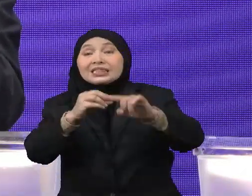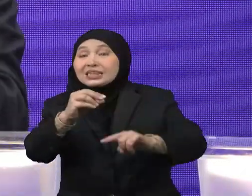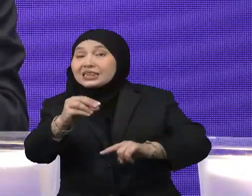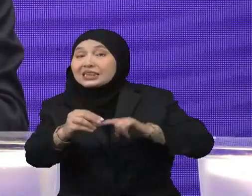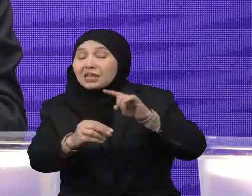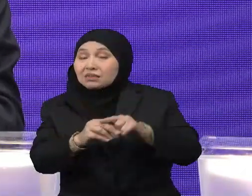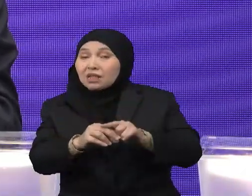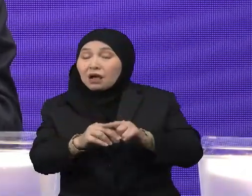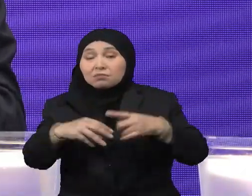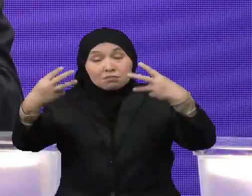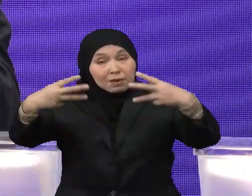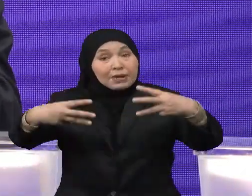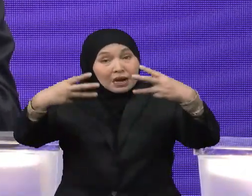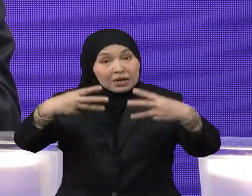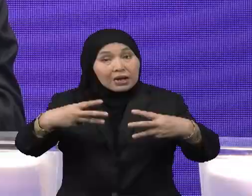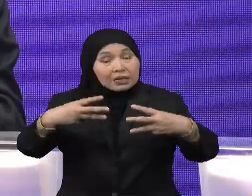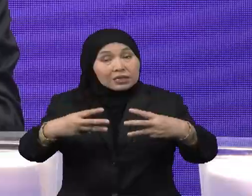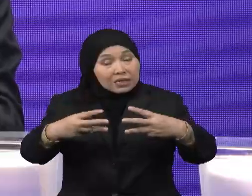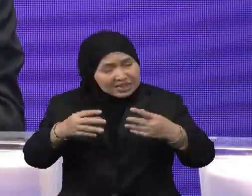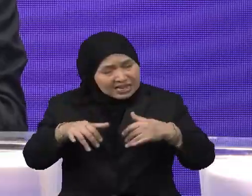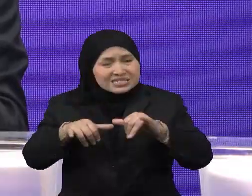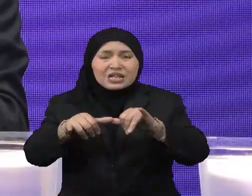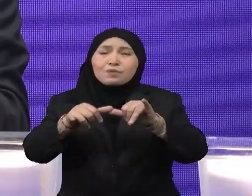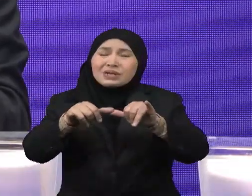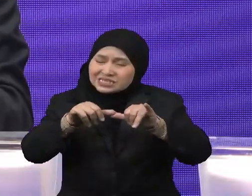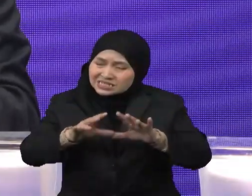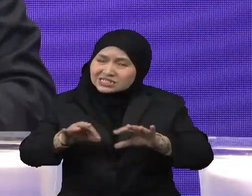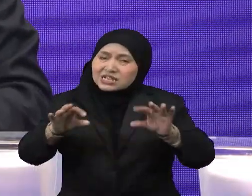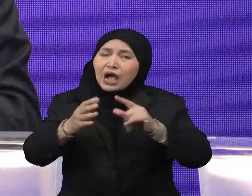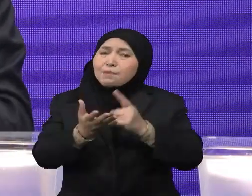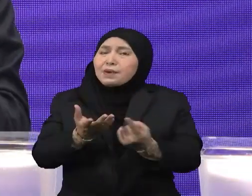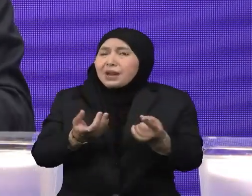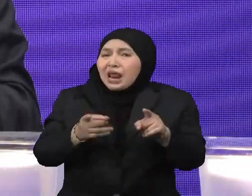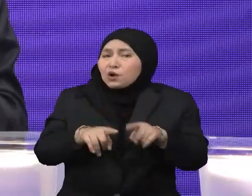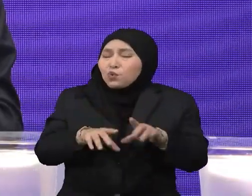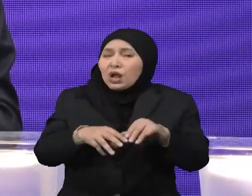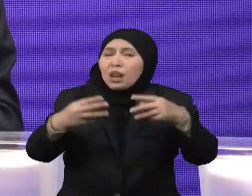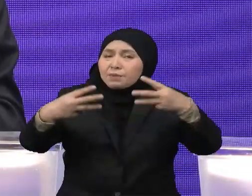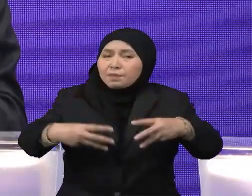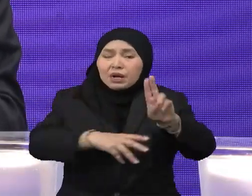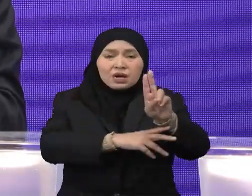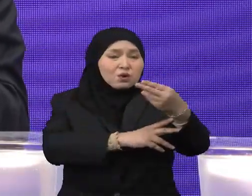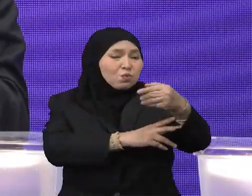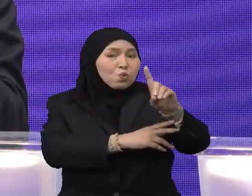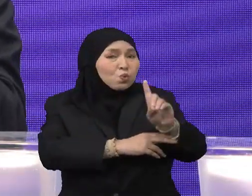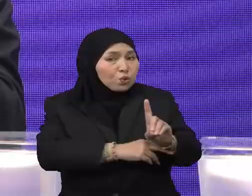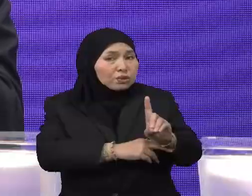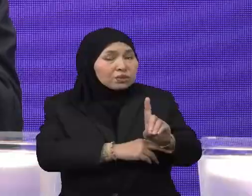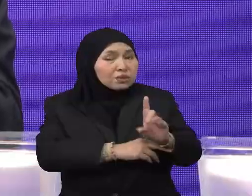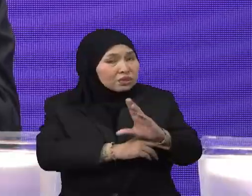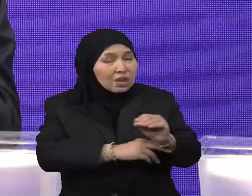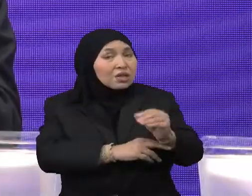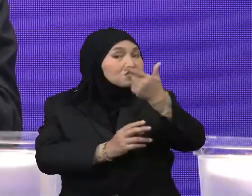perihal peperangan Coba kita masih lagi menceritakan tentang apa yang berlaku dalam peperangan uhud ya dan